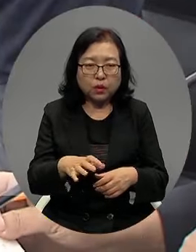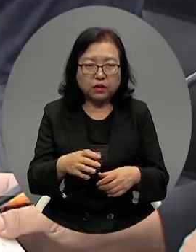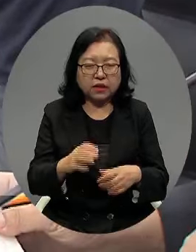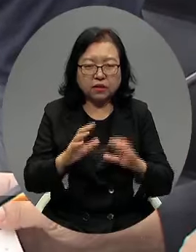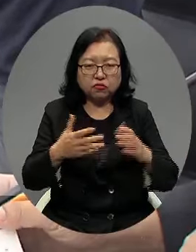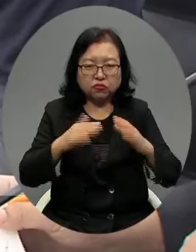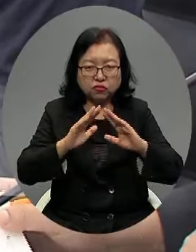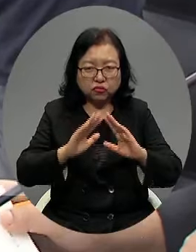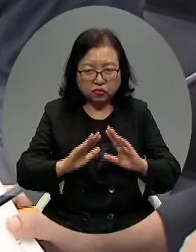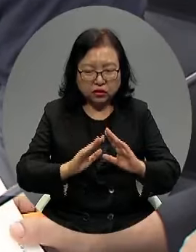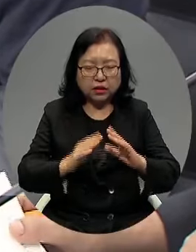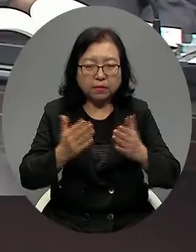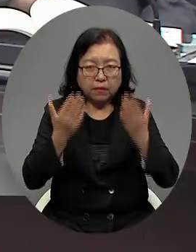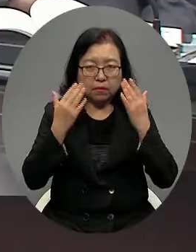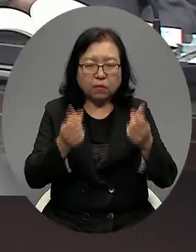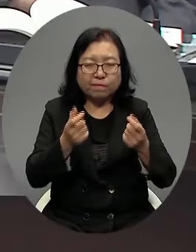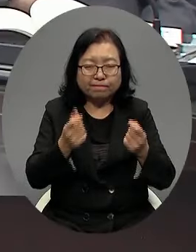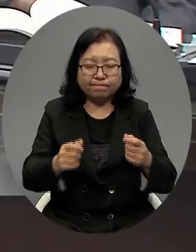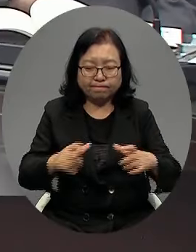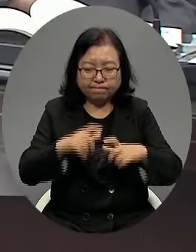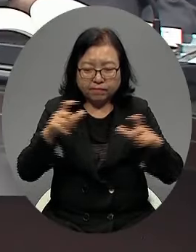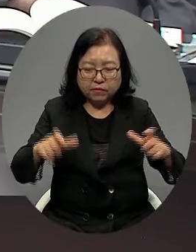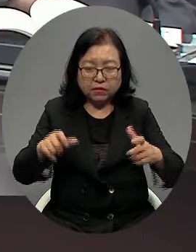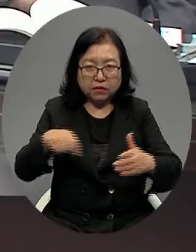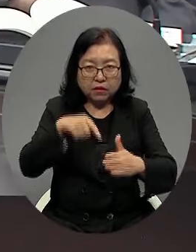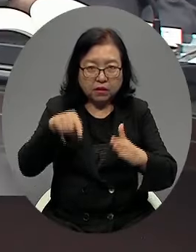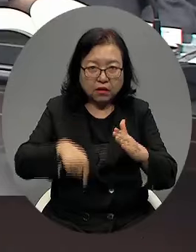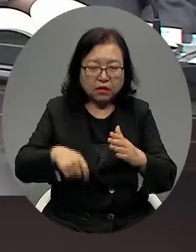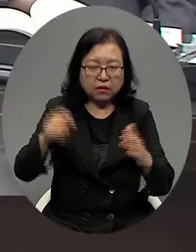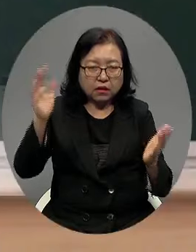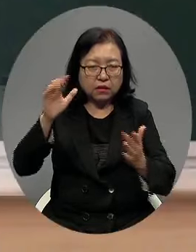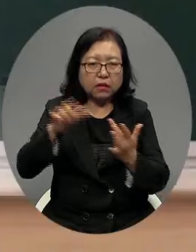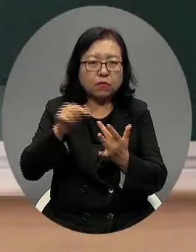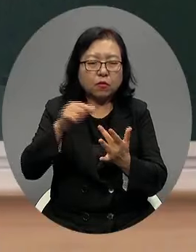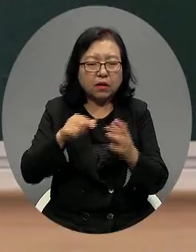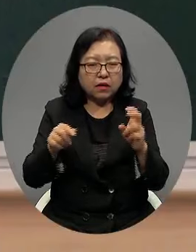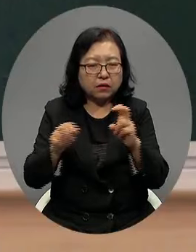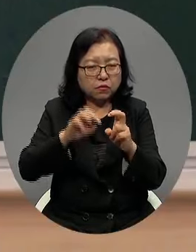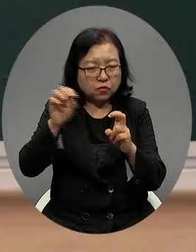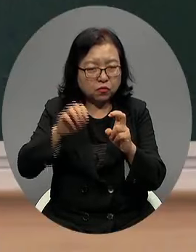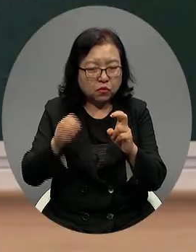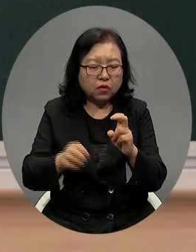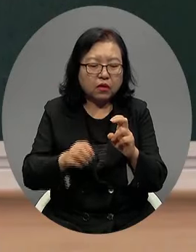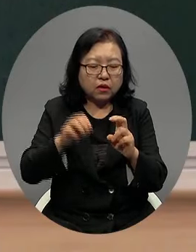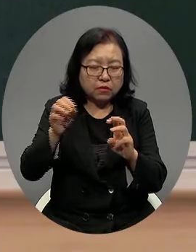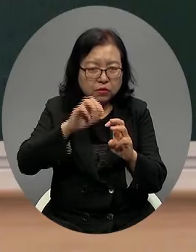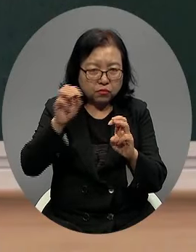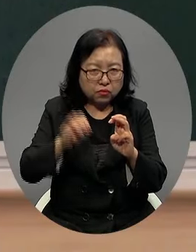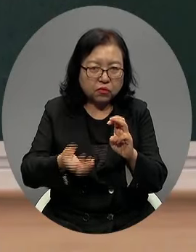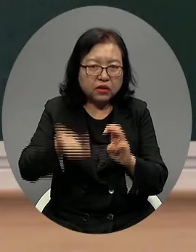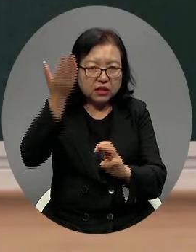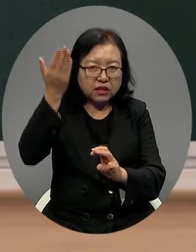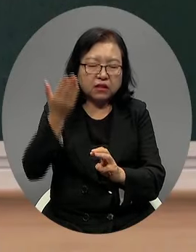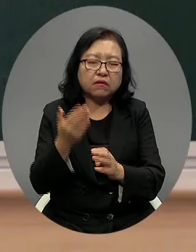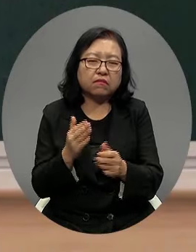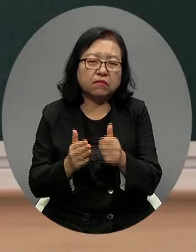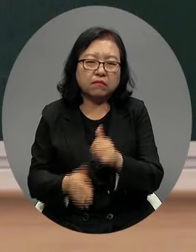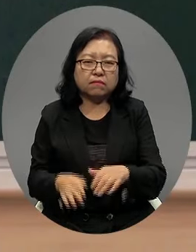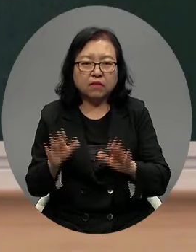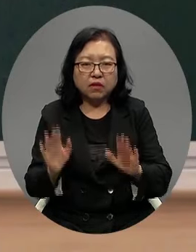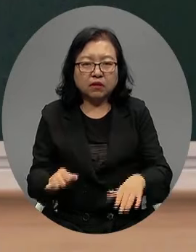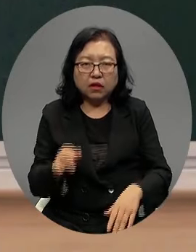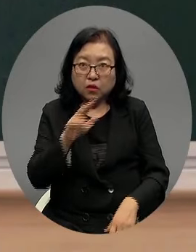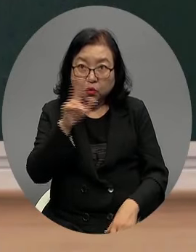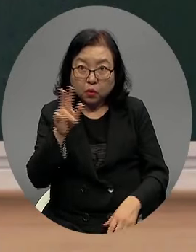인재를 최소 30% 이상 선발하게 해야 한다는 입장 현재 일개 공립학교의 지역인재